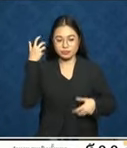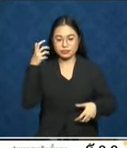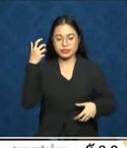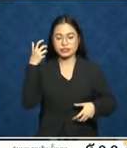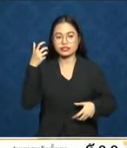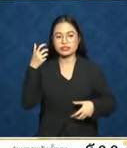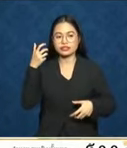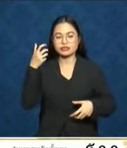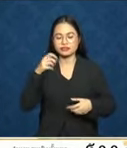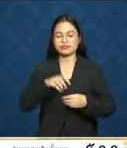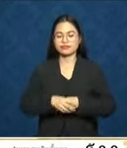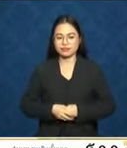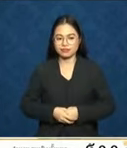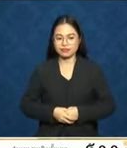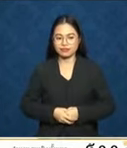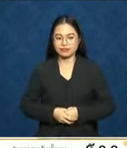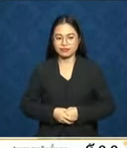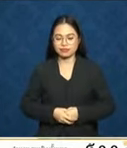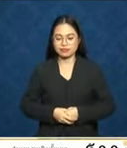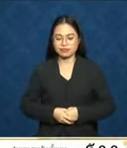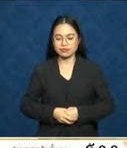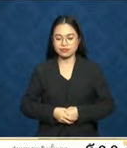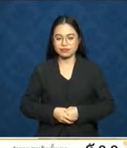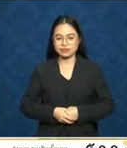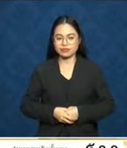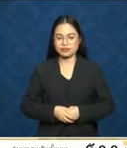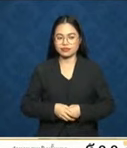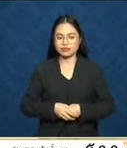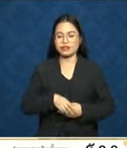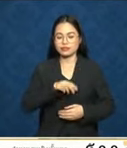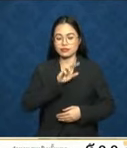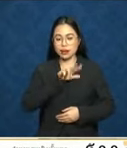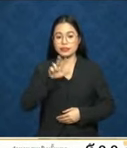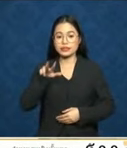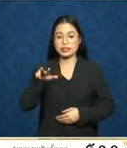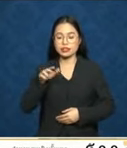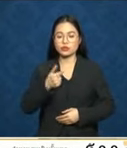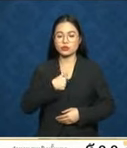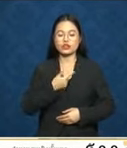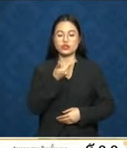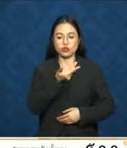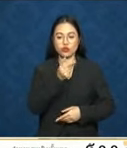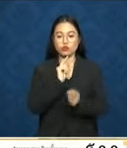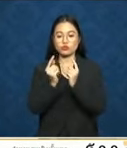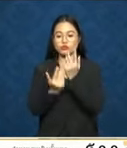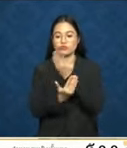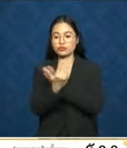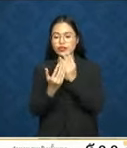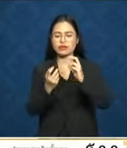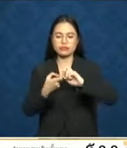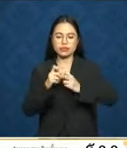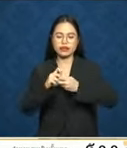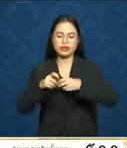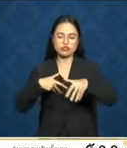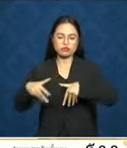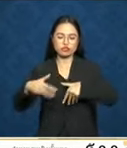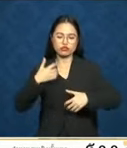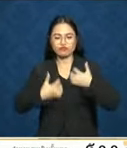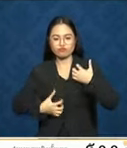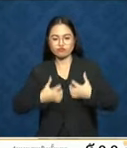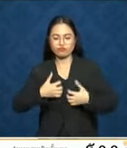5อำเภอชัยบดาลอำเภอท่าหลวงอำเภอลำสนธิครับวันนี้ผมขออนุญาตปรึกษาหารือปัญหาของพี่น้องประชาชนภาย